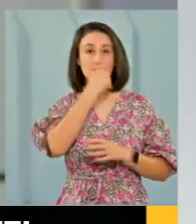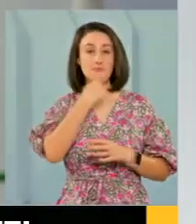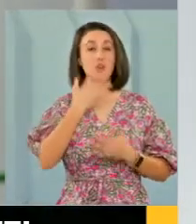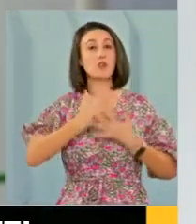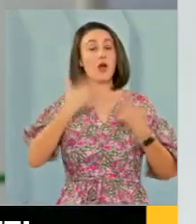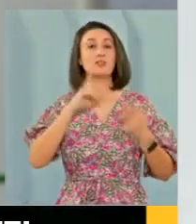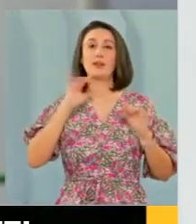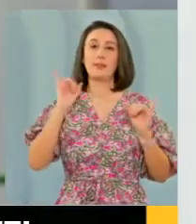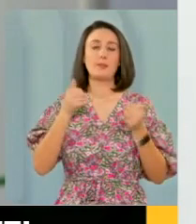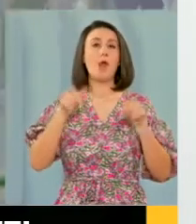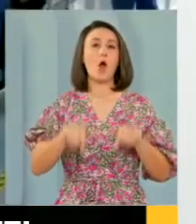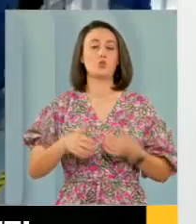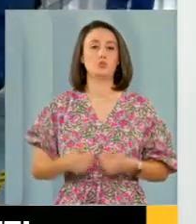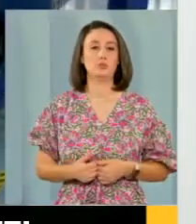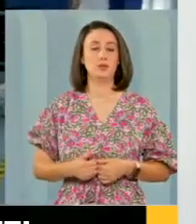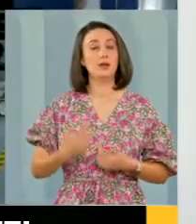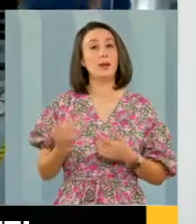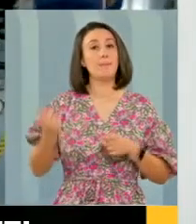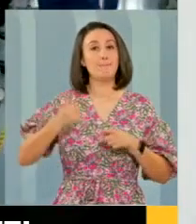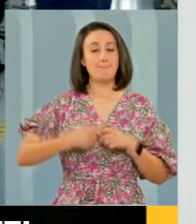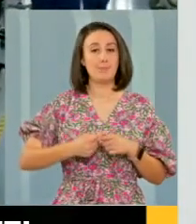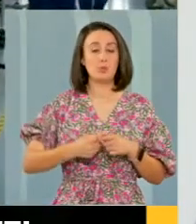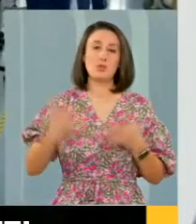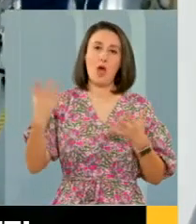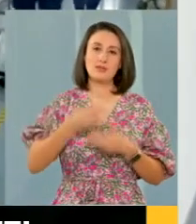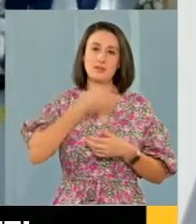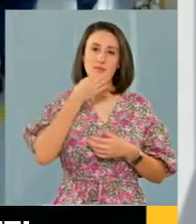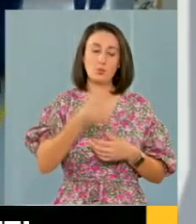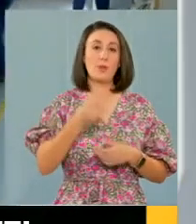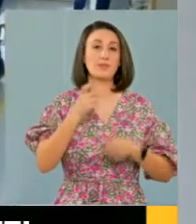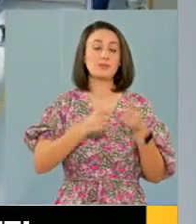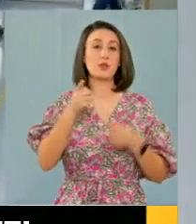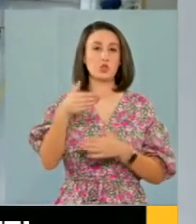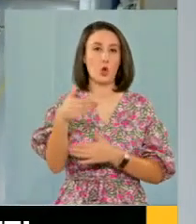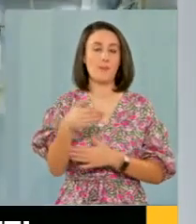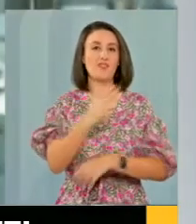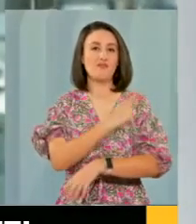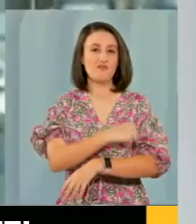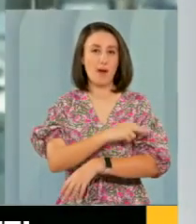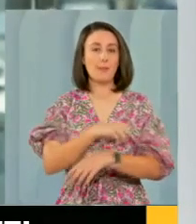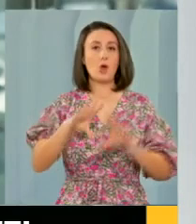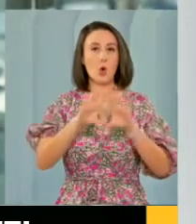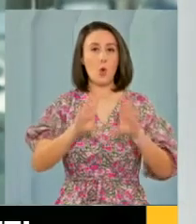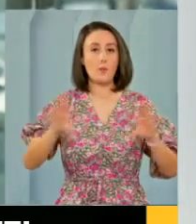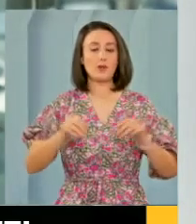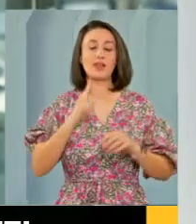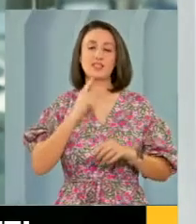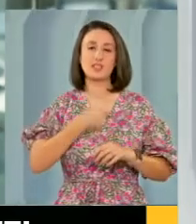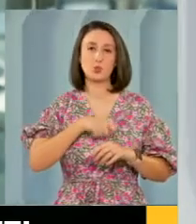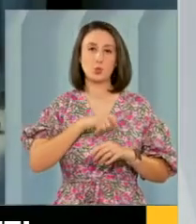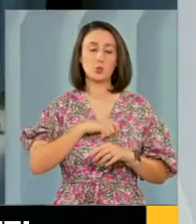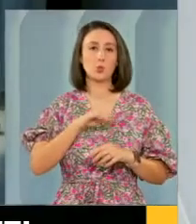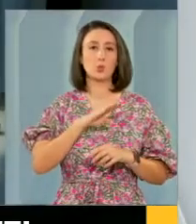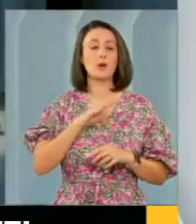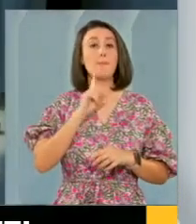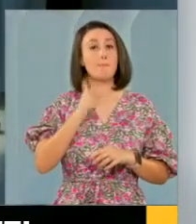a ceea ce se întâmplă în acest moment. Iar pe de altă parte, haideți să vorbim despre acea companie farmaceutică română. Institutul Cantacuzino